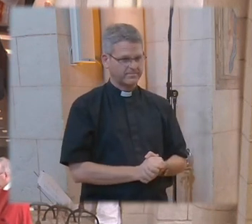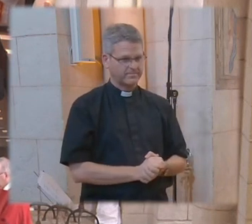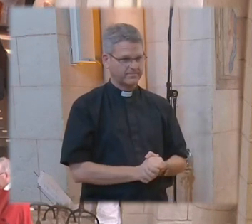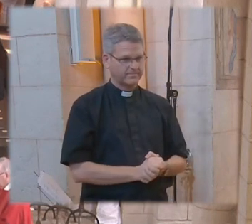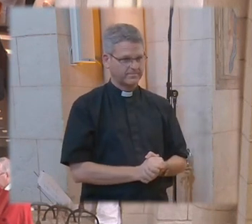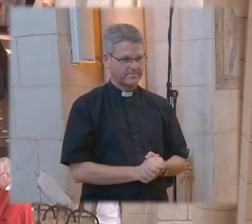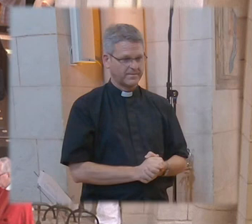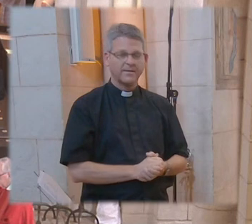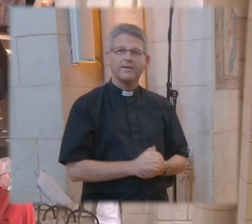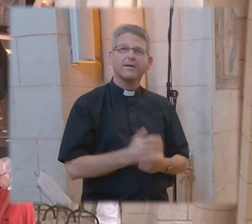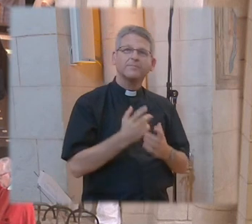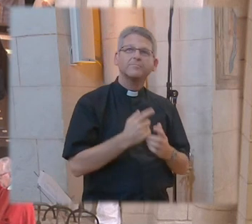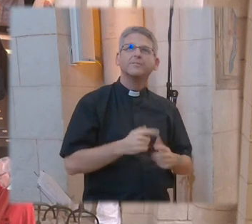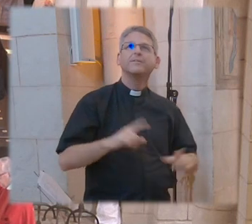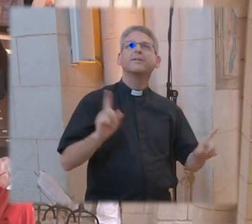an.